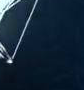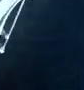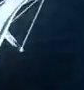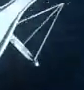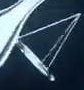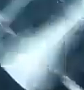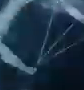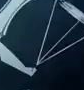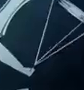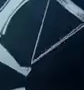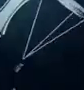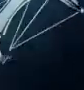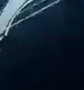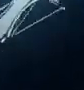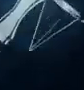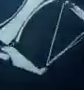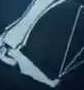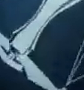berpihak pada kebenaran,